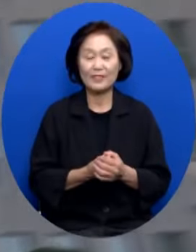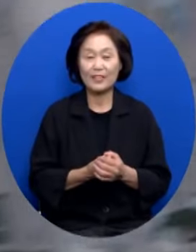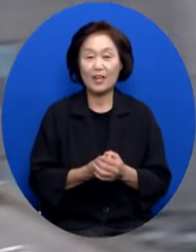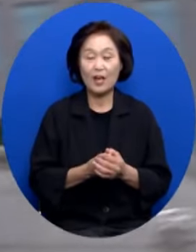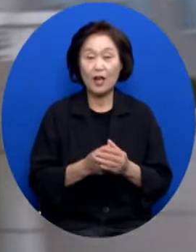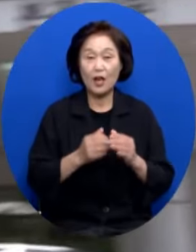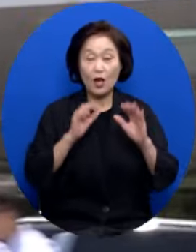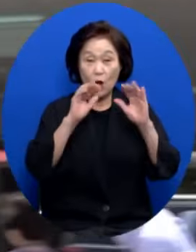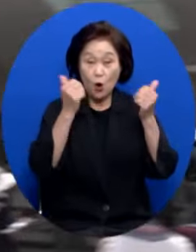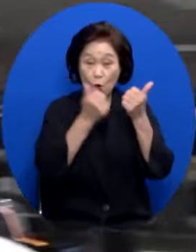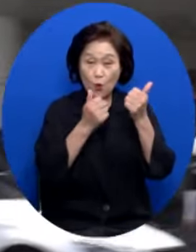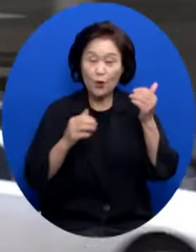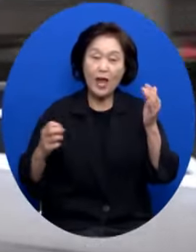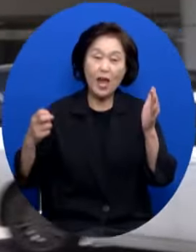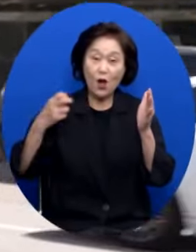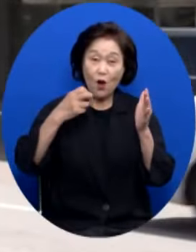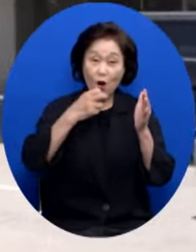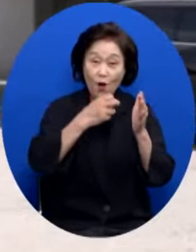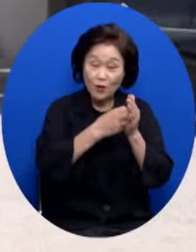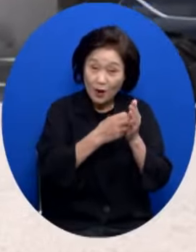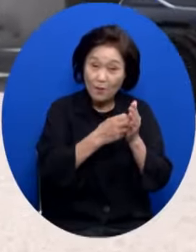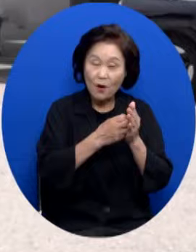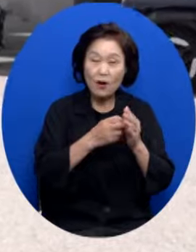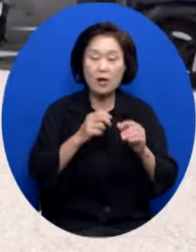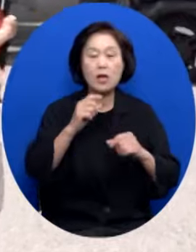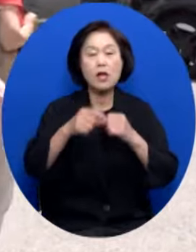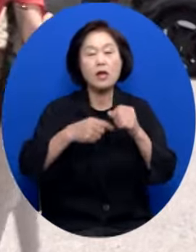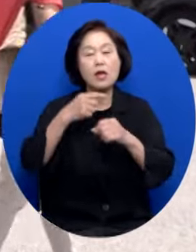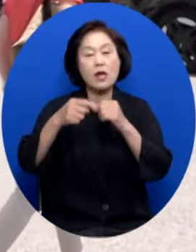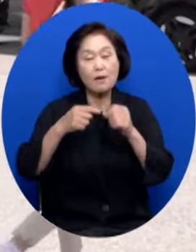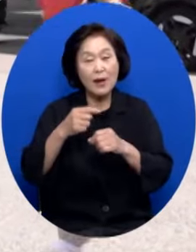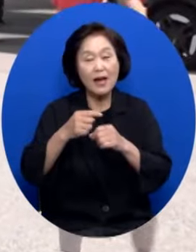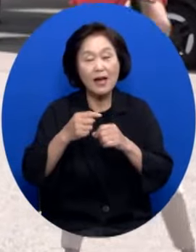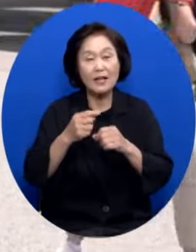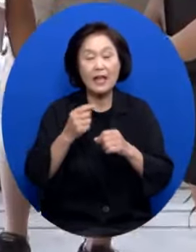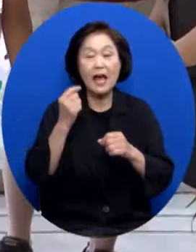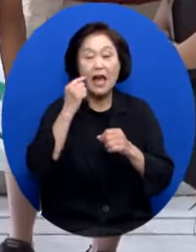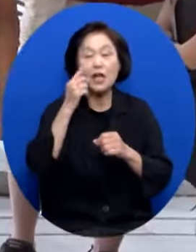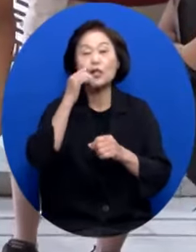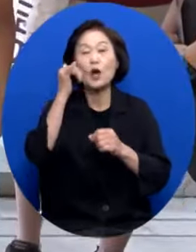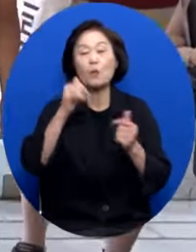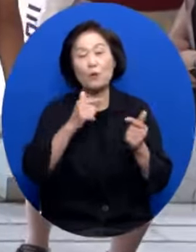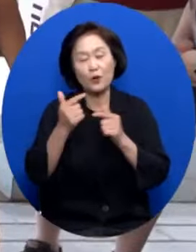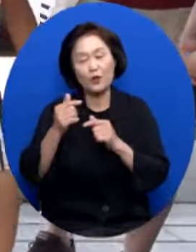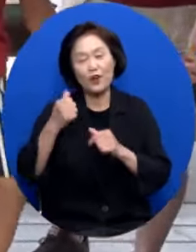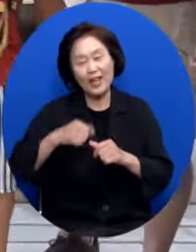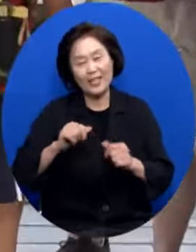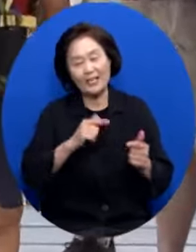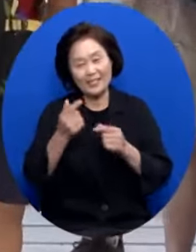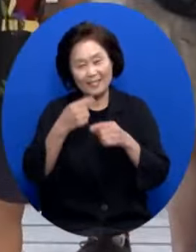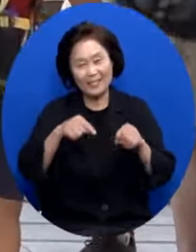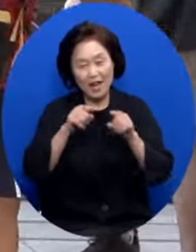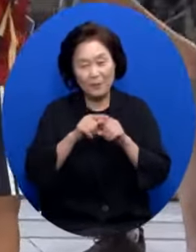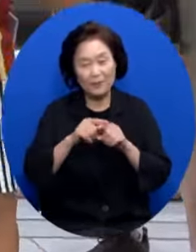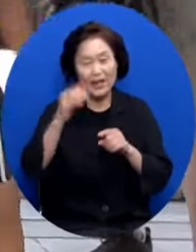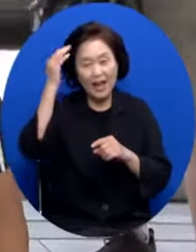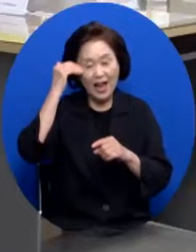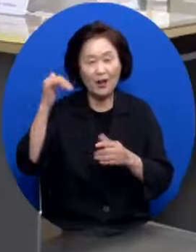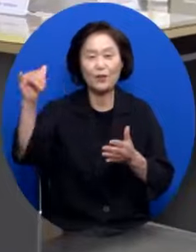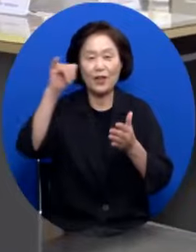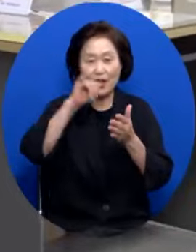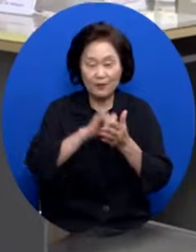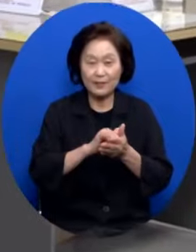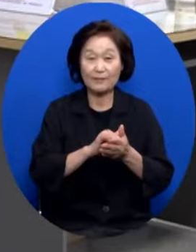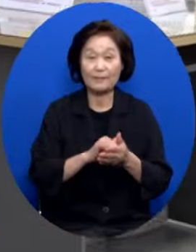국회에 도착한 버스. 캐나다 해외 입양 청소년들과 양부모들이 한국을 찾았습니다. 해외 입양 청소년들이